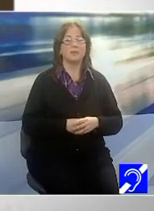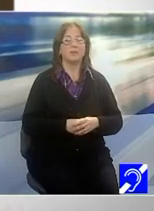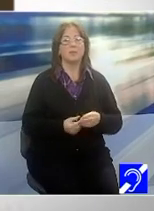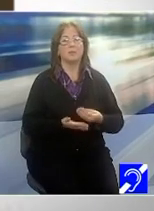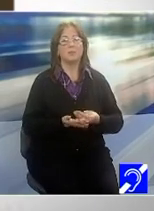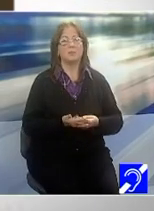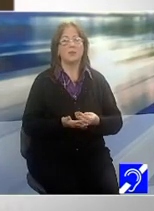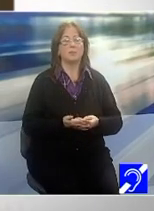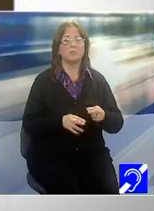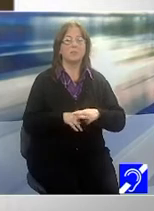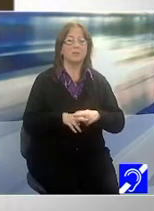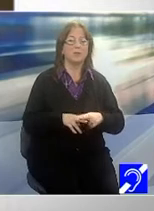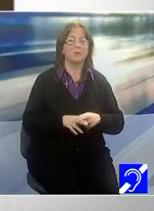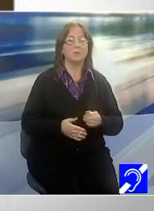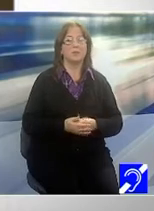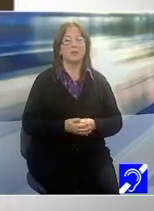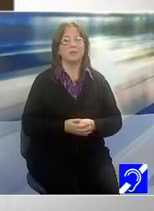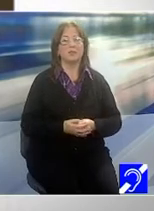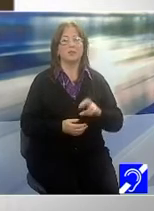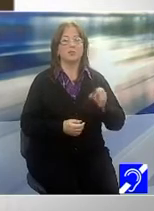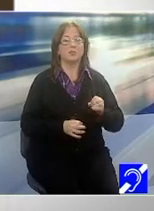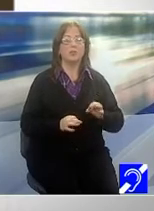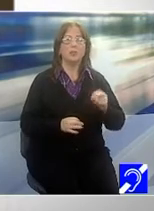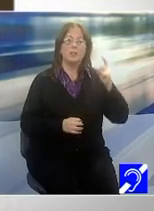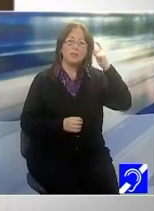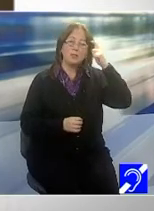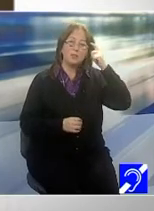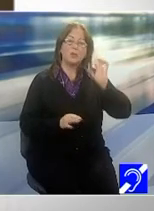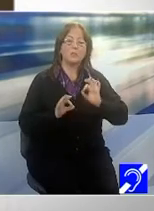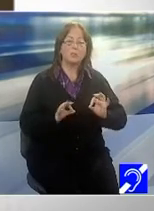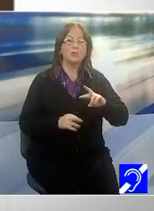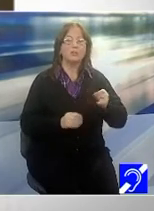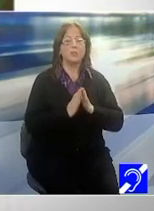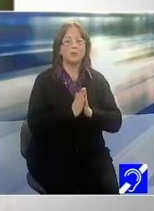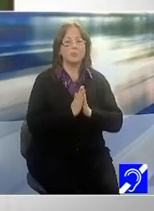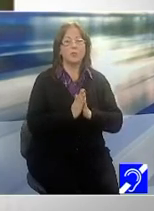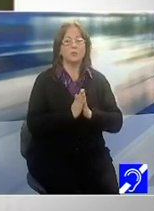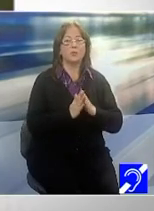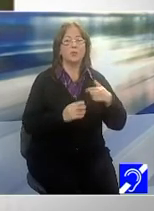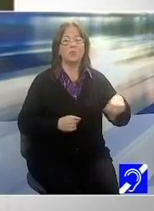the people of Paris. Și gândurile noastre și rugăciunile noastre sunt către